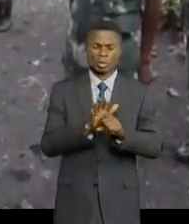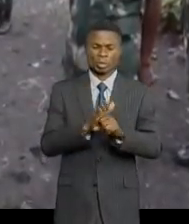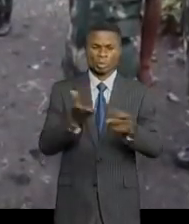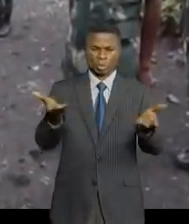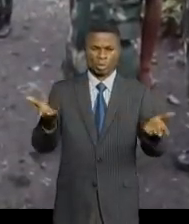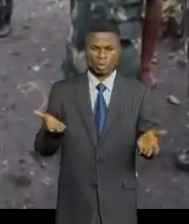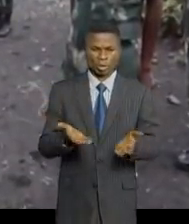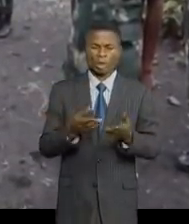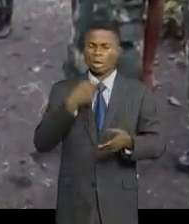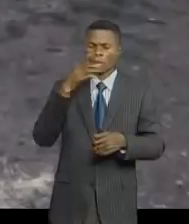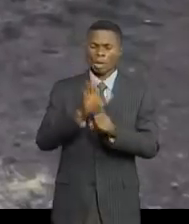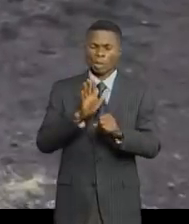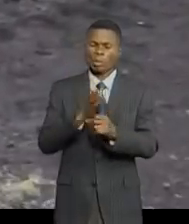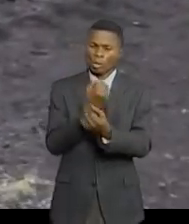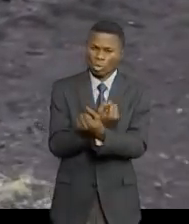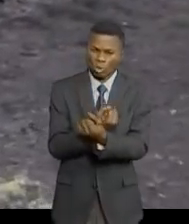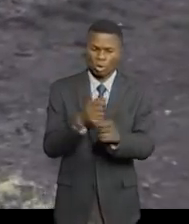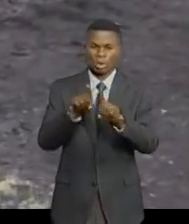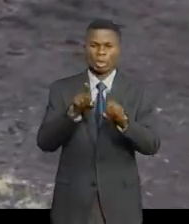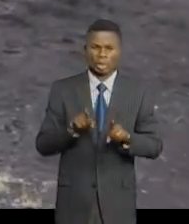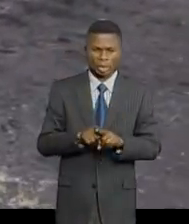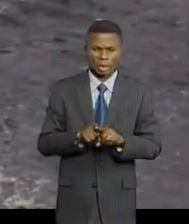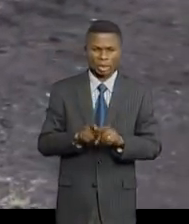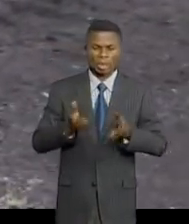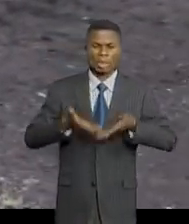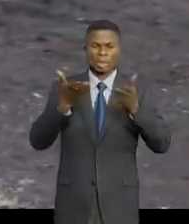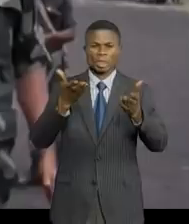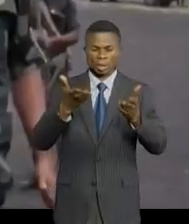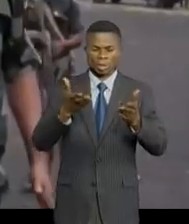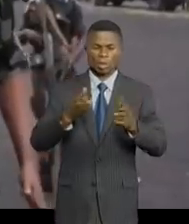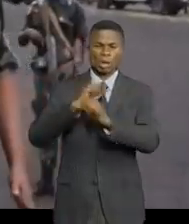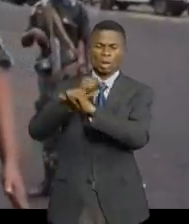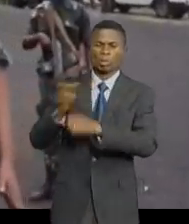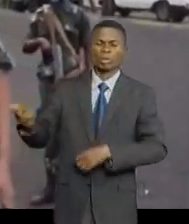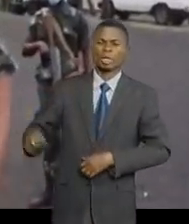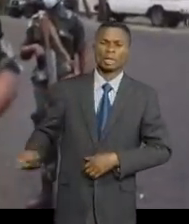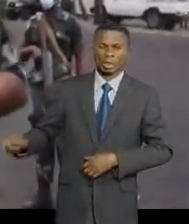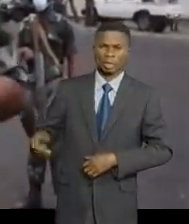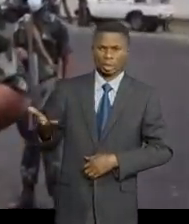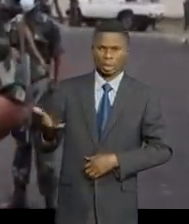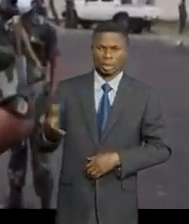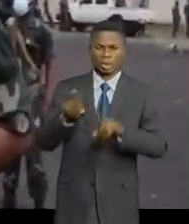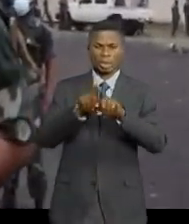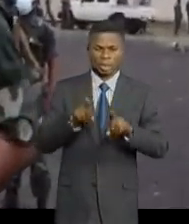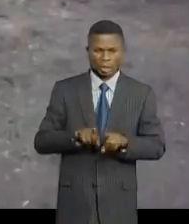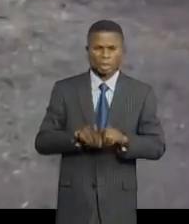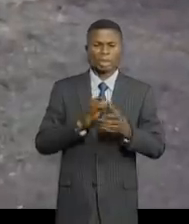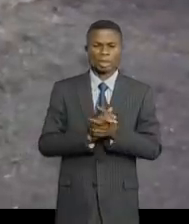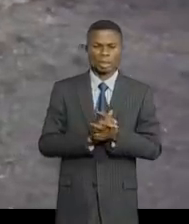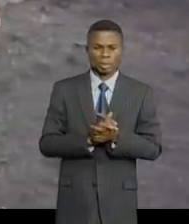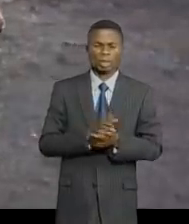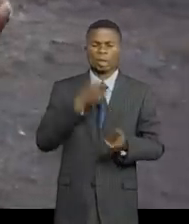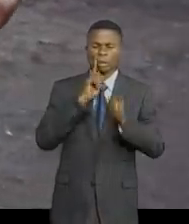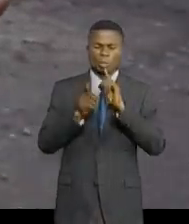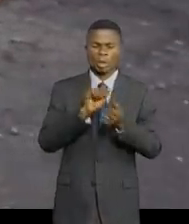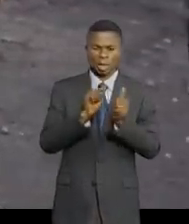en insistant sur la discipline et leur mission de protéger l'intégrité territoriale. Le général Chinkombo Moulamba-Guilin a parlé de l'état